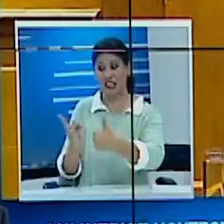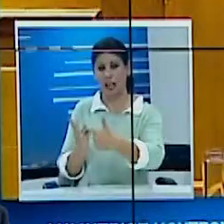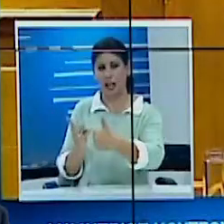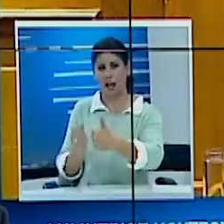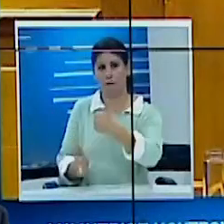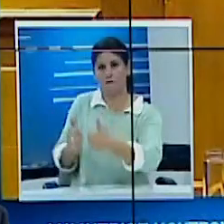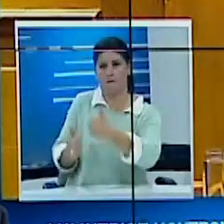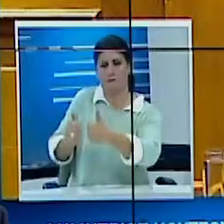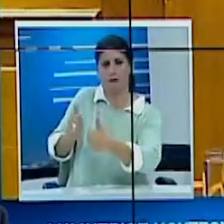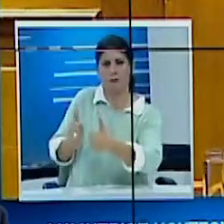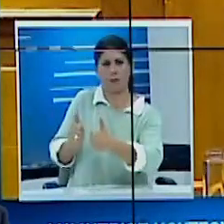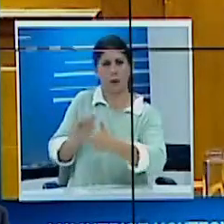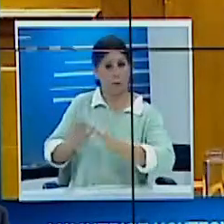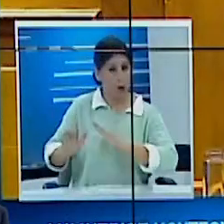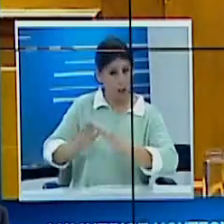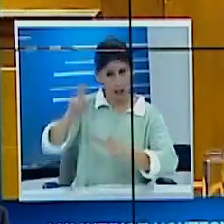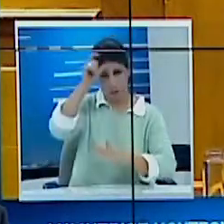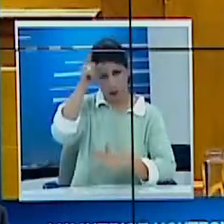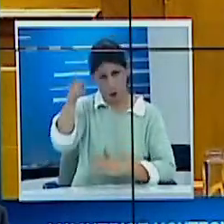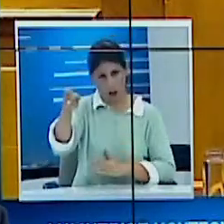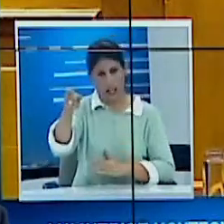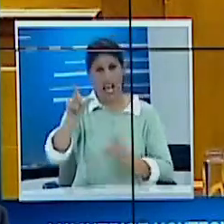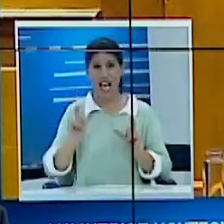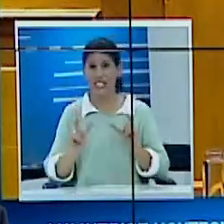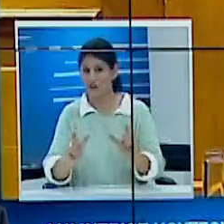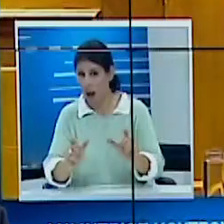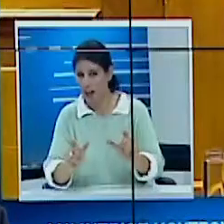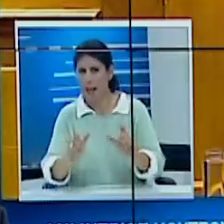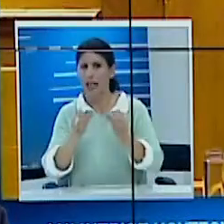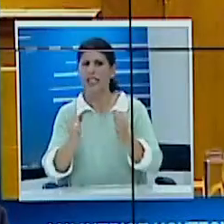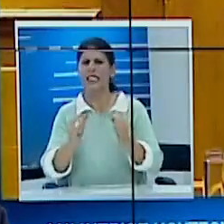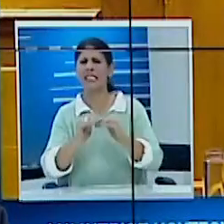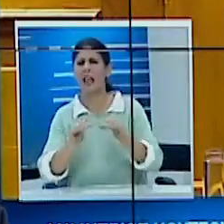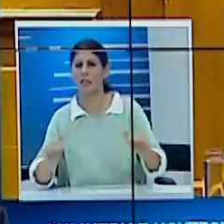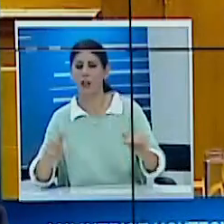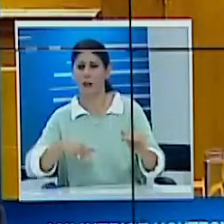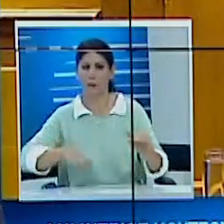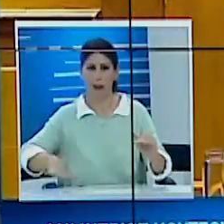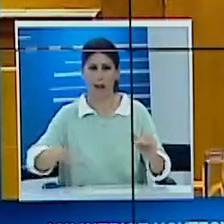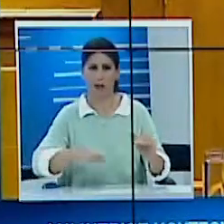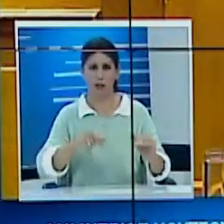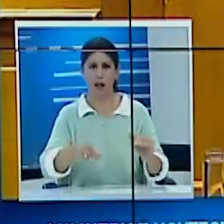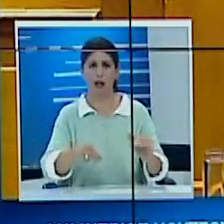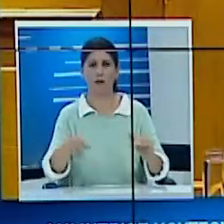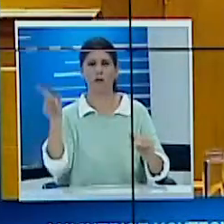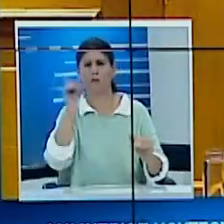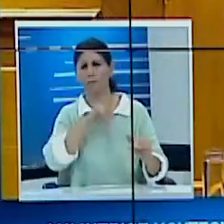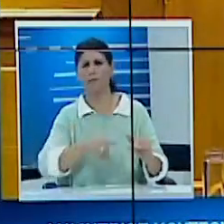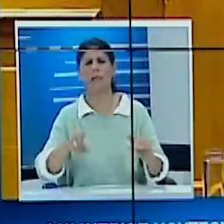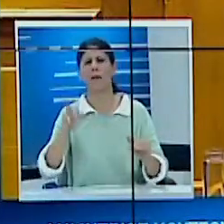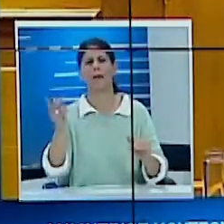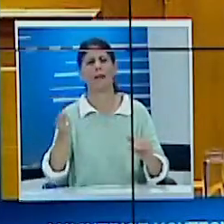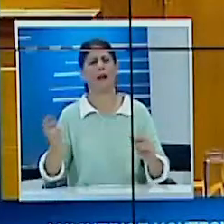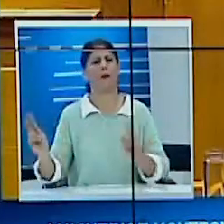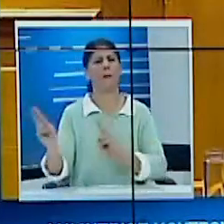Όπως προαναφέραμε, θα ολοκληρωθεί κάπου εκεί στα μεσάνυχτα με την μυστική ψηφοφορία. Τυπικά, έτσι. Γιατί